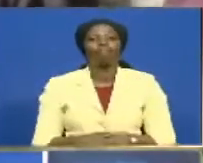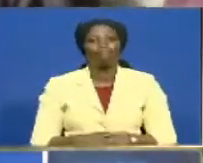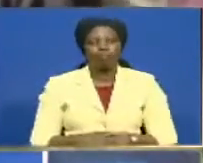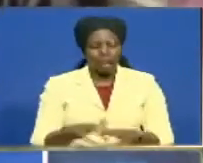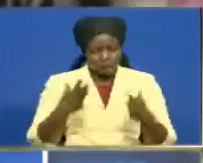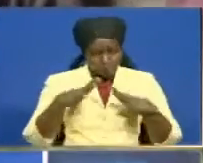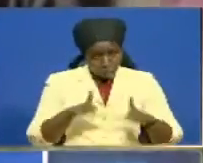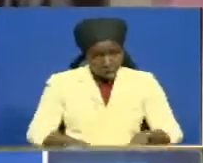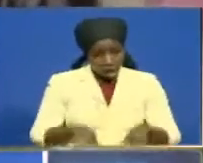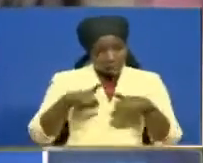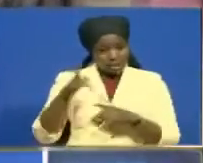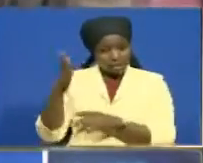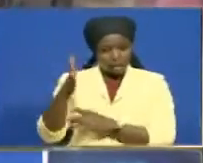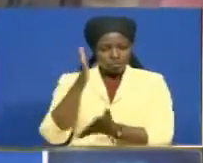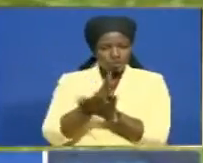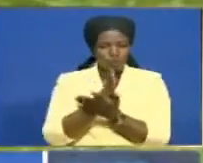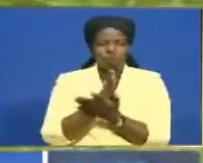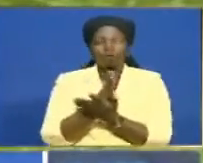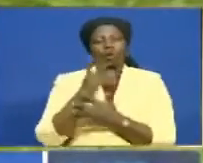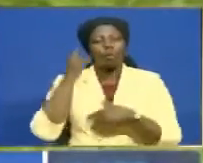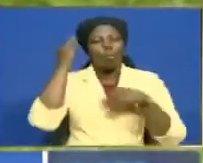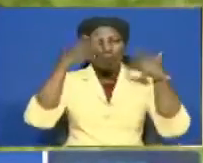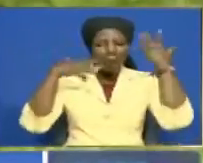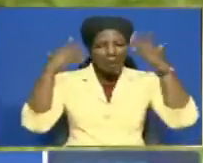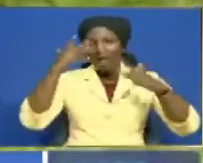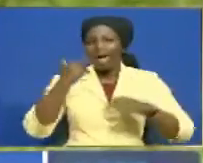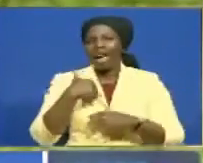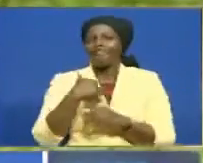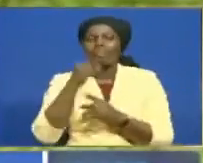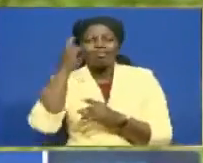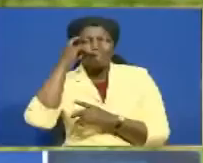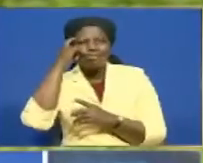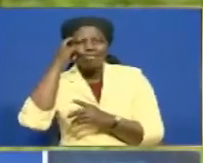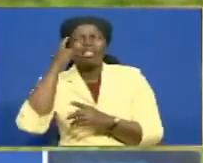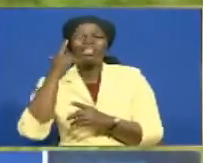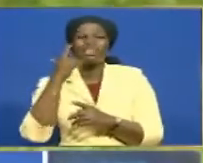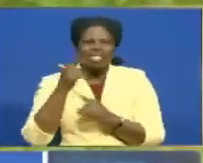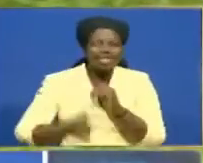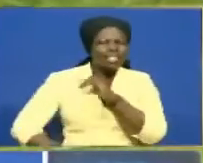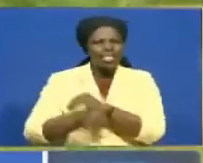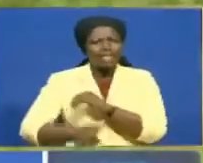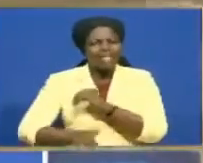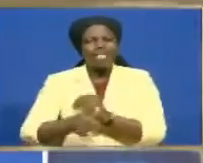wakazi hapa hukumbwa na wasiwasi wakifikiria kuhusu safari hatari